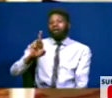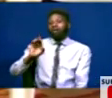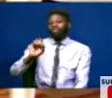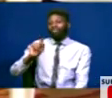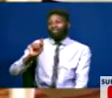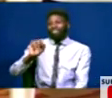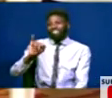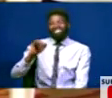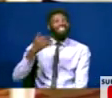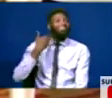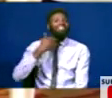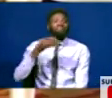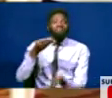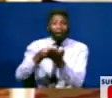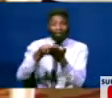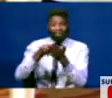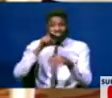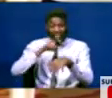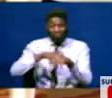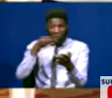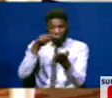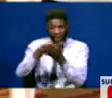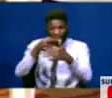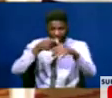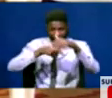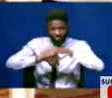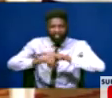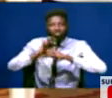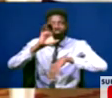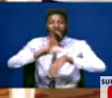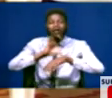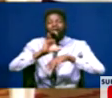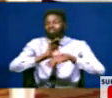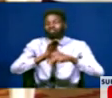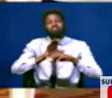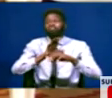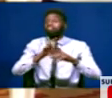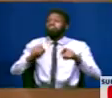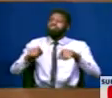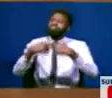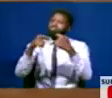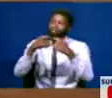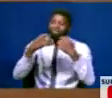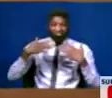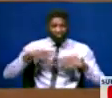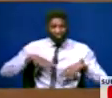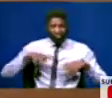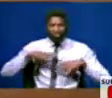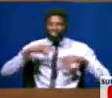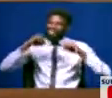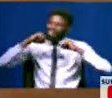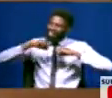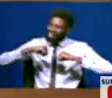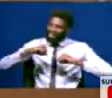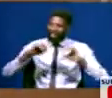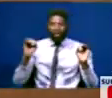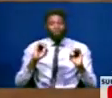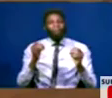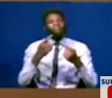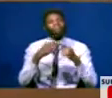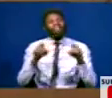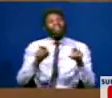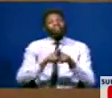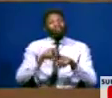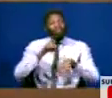ya pesa ikiingia hakuna njia nyingine mzuri, na kwa watu wanakuwa hawasikilizani. At the same time, married